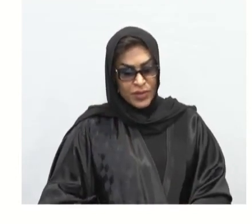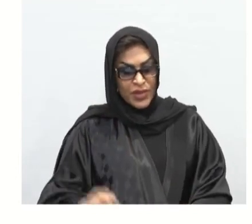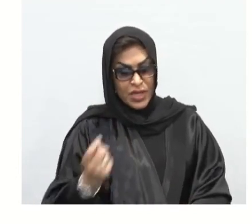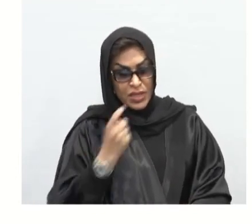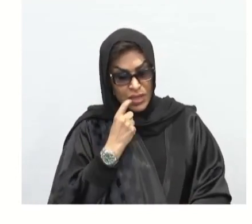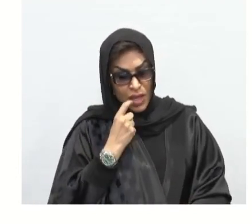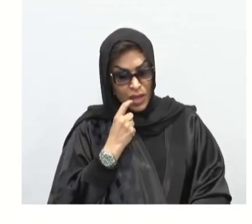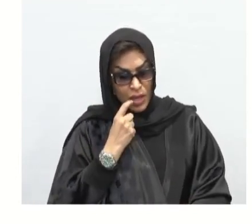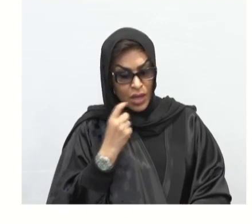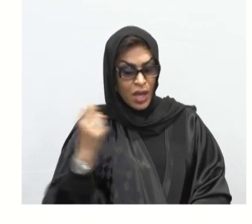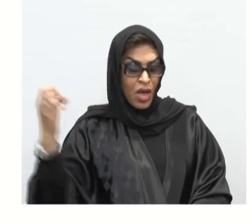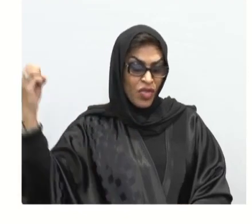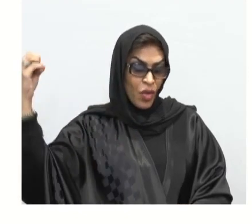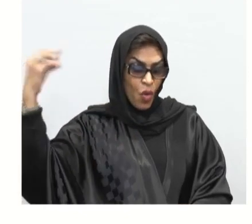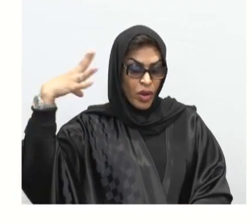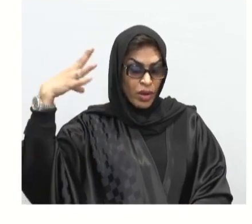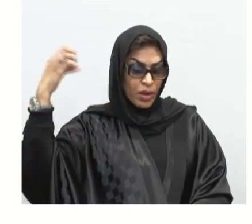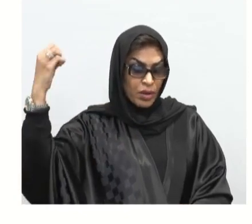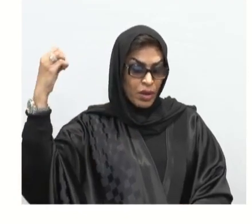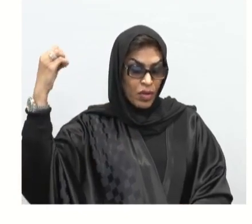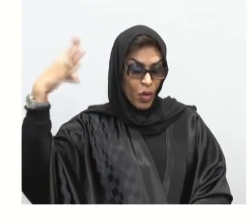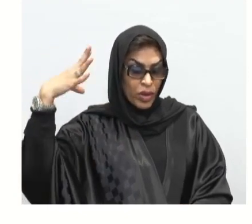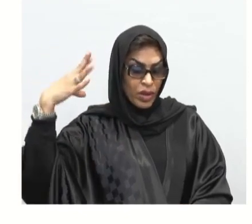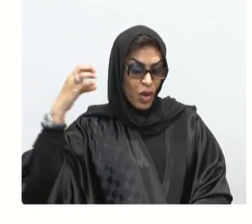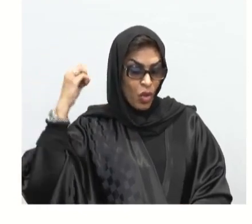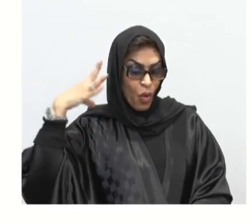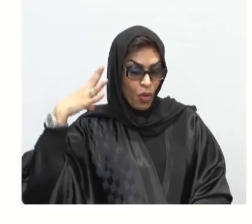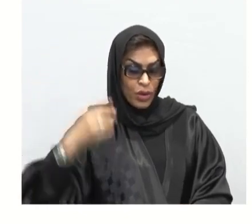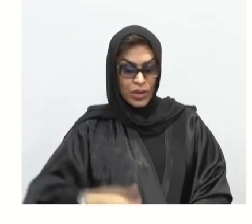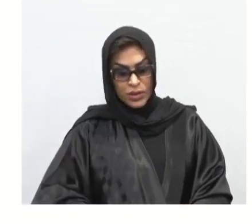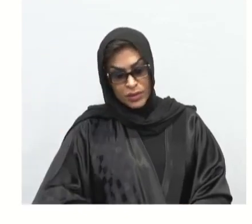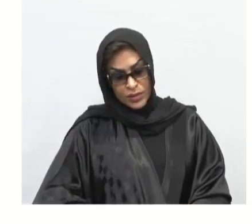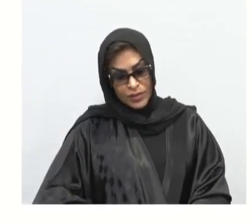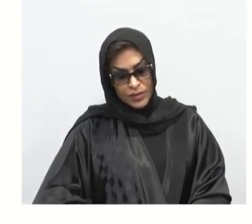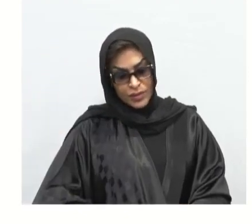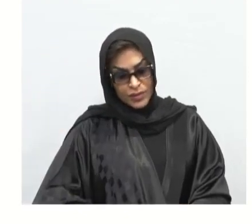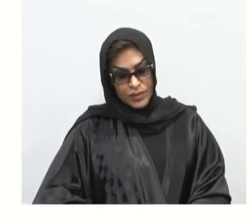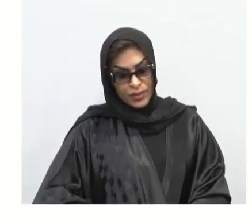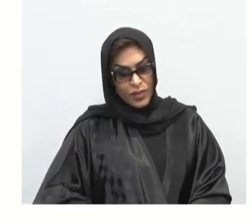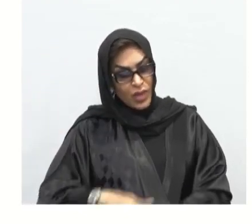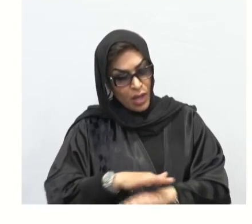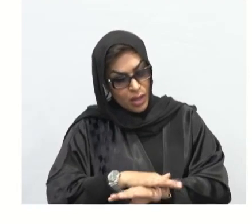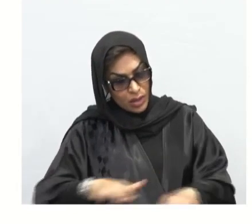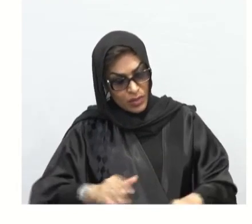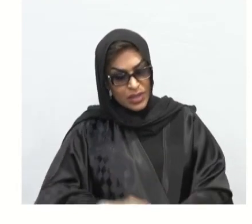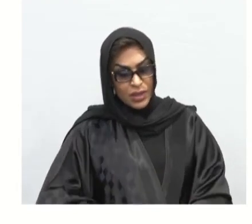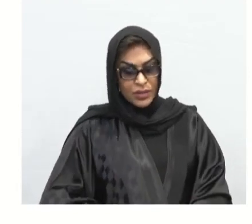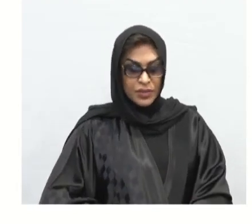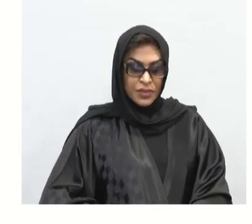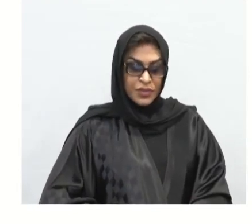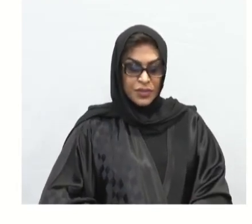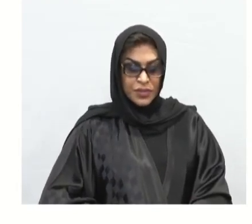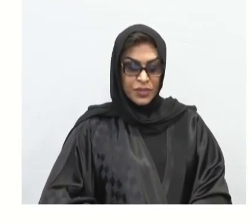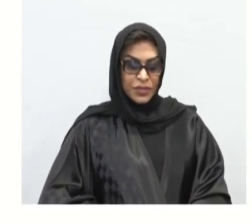احسنتم رائعون اذا نسميها بالسنه الضوئيه نختتم اسئلتنا طالبه وطالبه